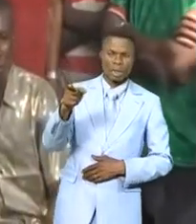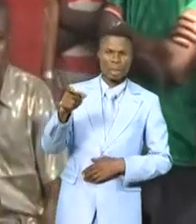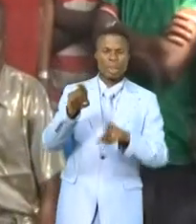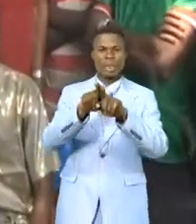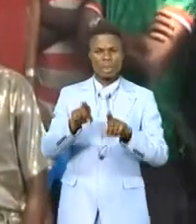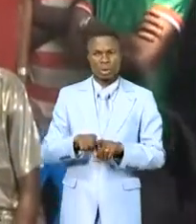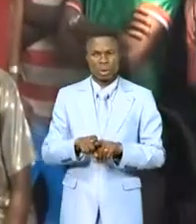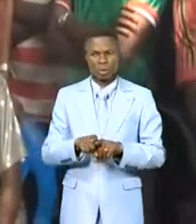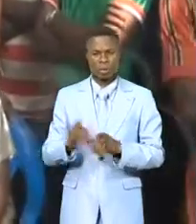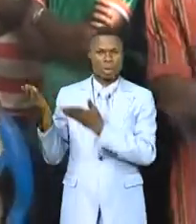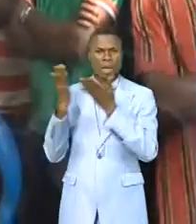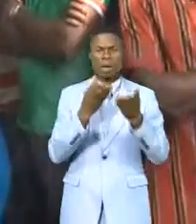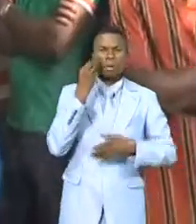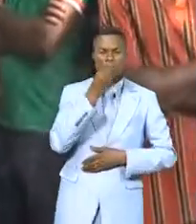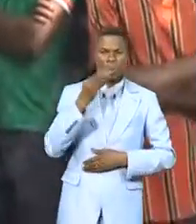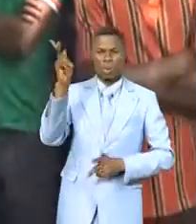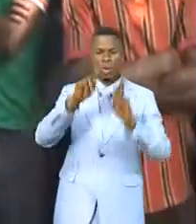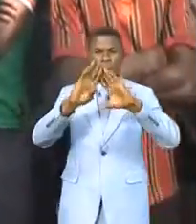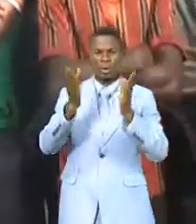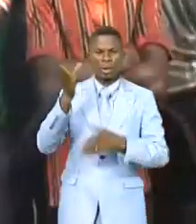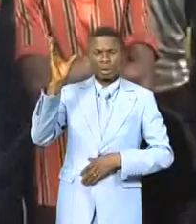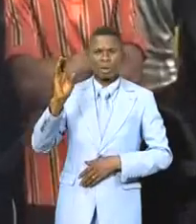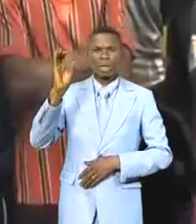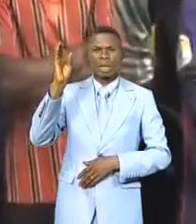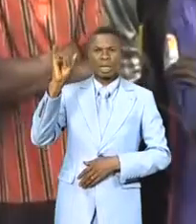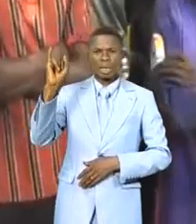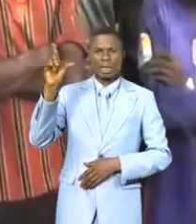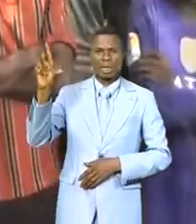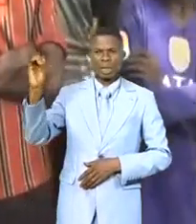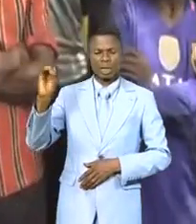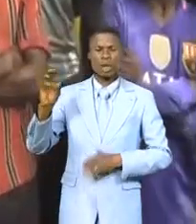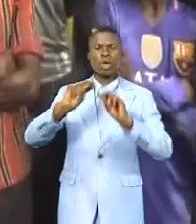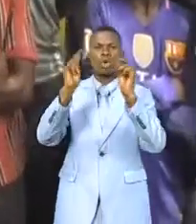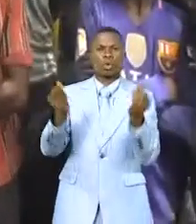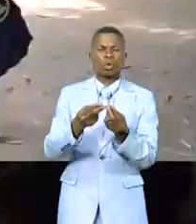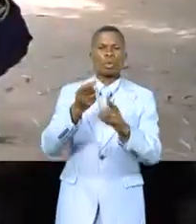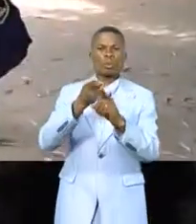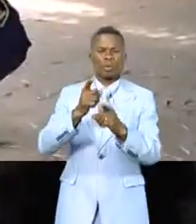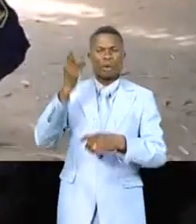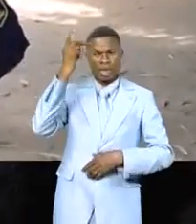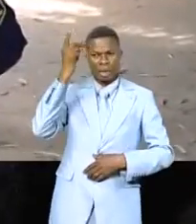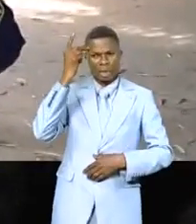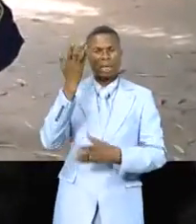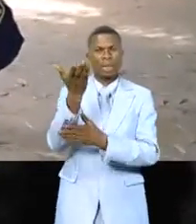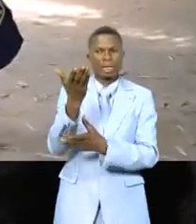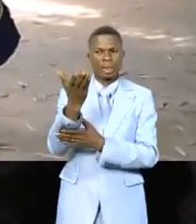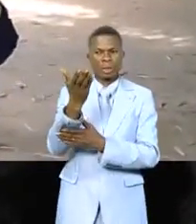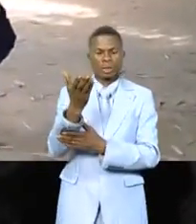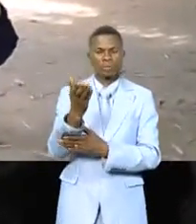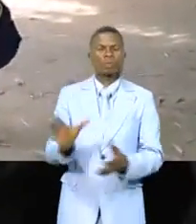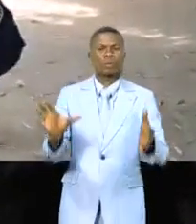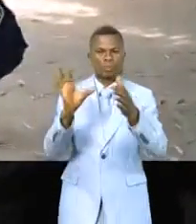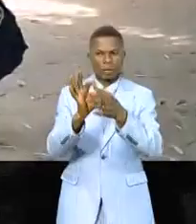Mono, porte-parole des habitants du village Ilongo Kindo, la délégation venue de Kinshasa a sollicité une